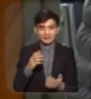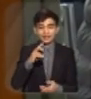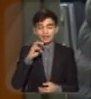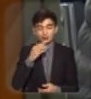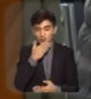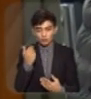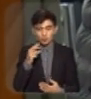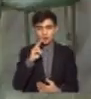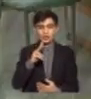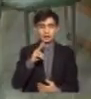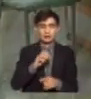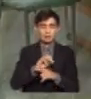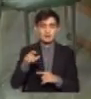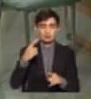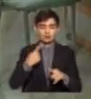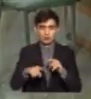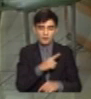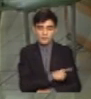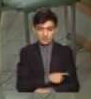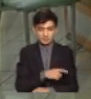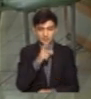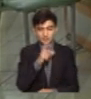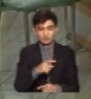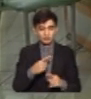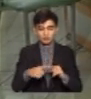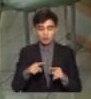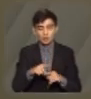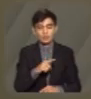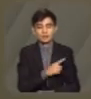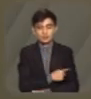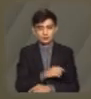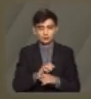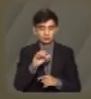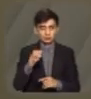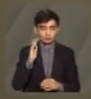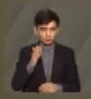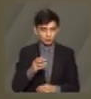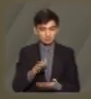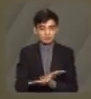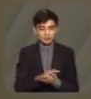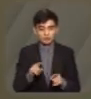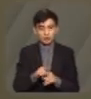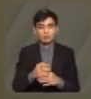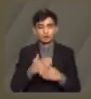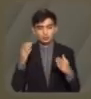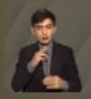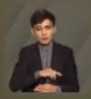то пациенту выдадут направление к этому специалисту в другую больницу. Ведется большая работа. Везде